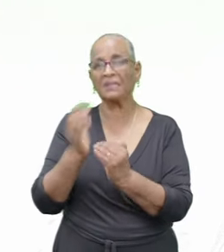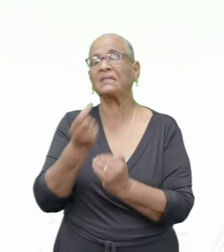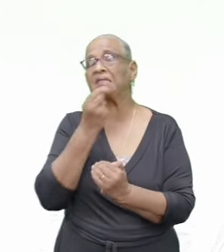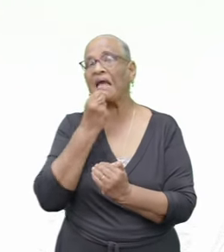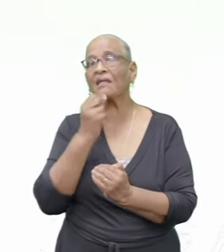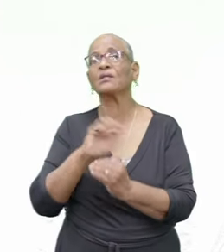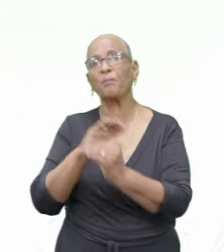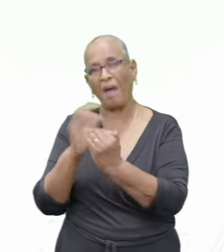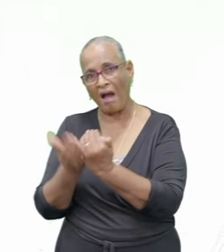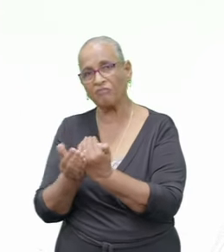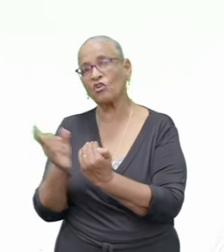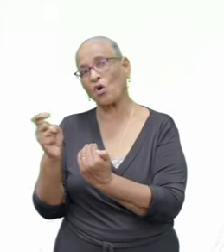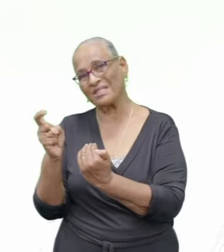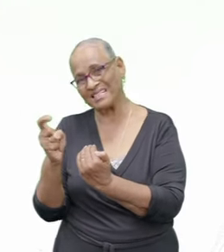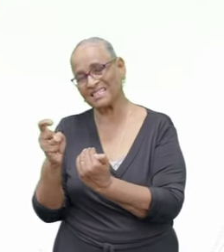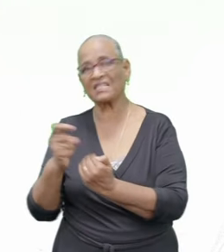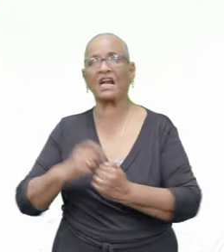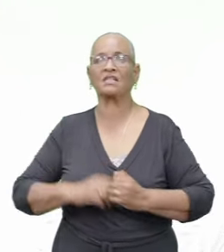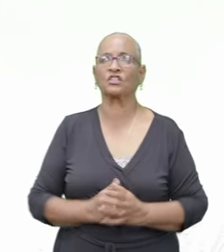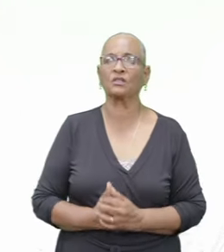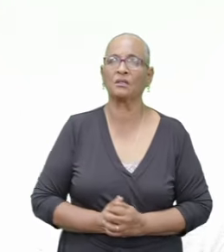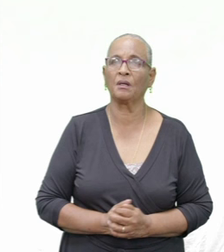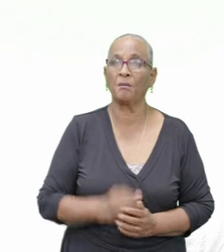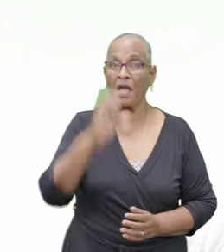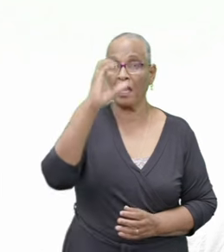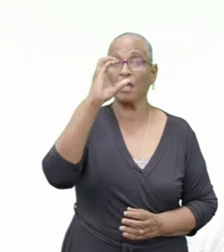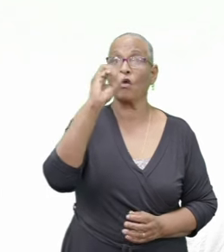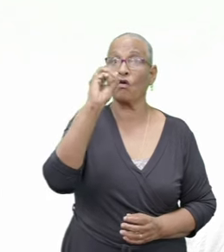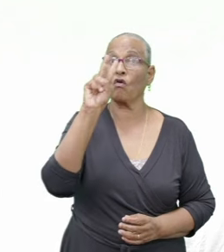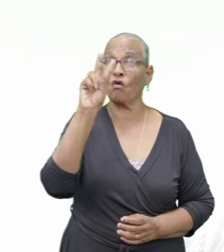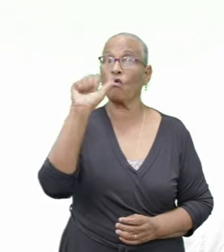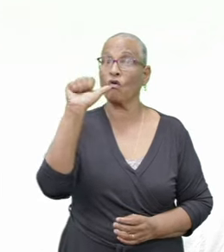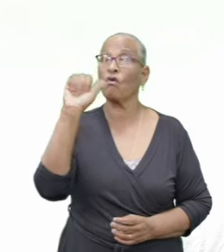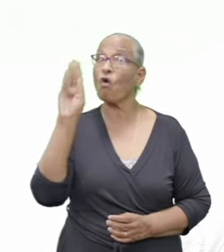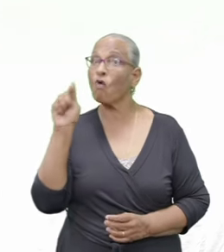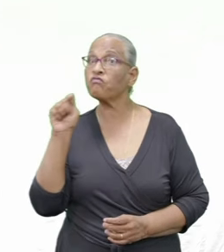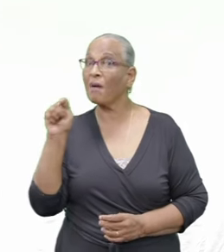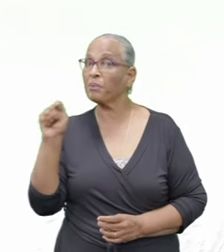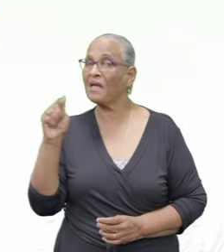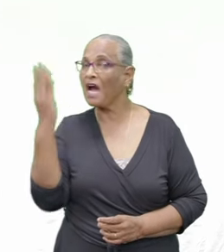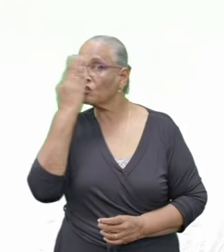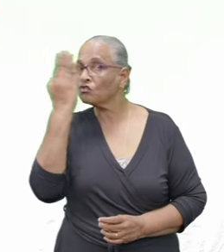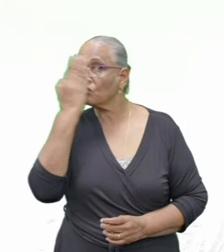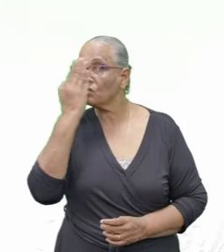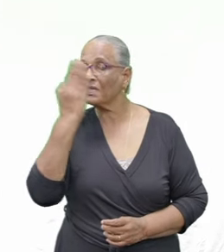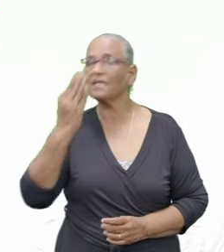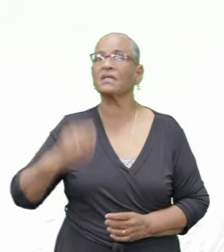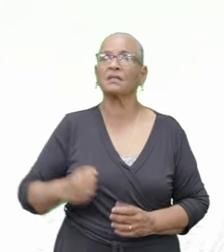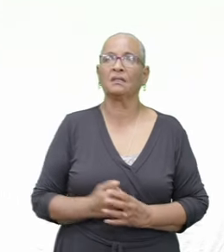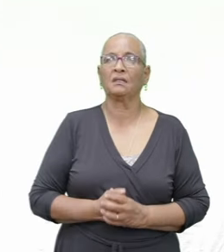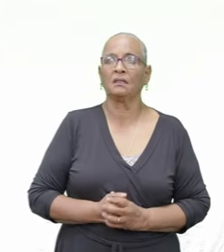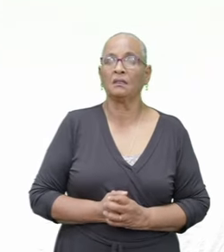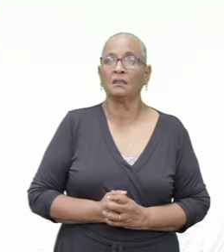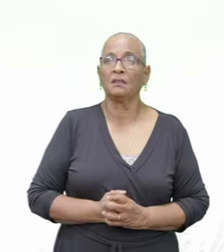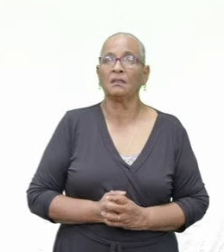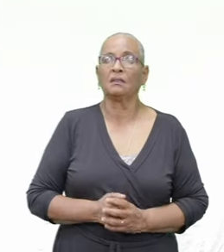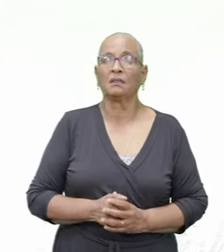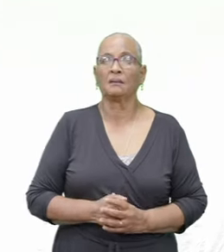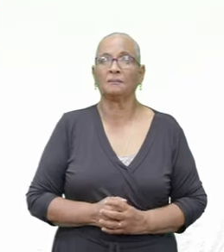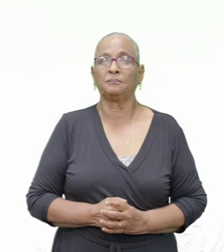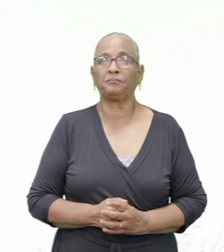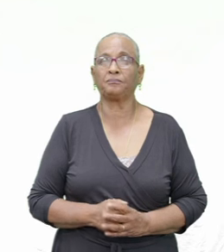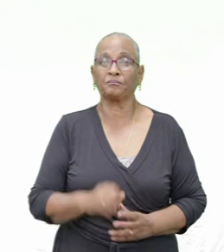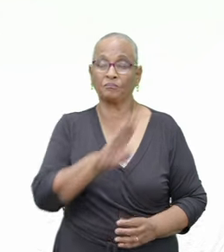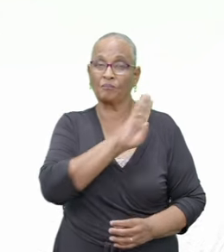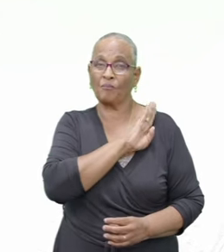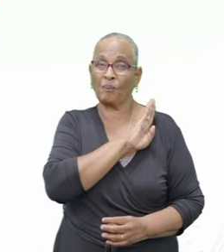de tweede tabel dat u ziet onderin, dat is de lopende opleidingen. En er zijn ook, misschien kunt u dat even uitleggen